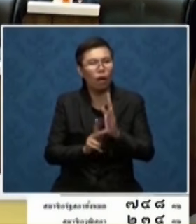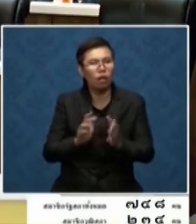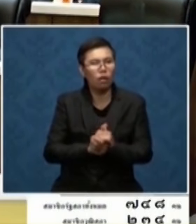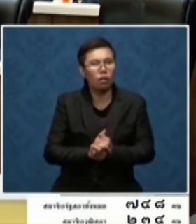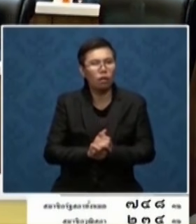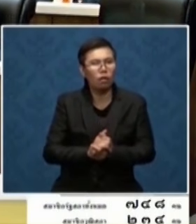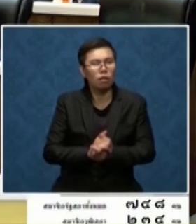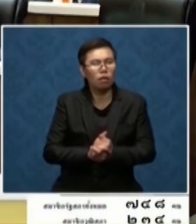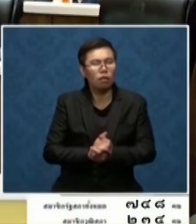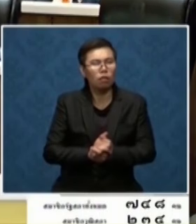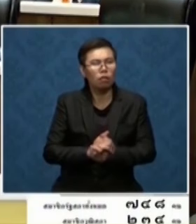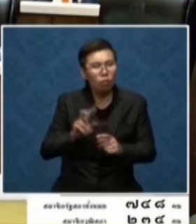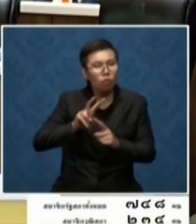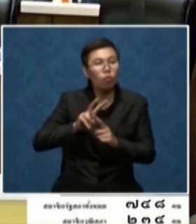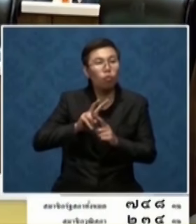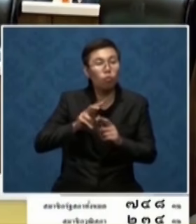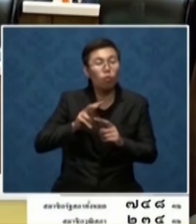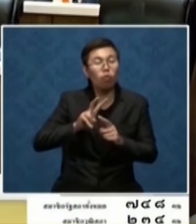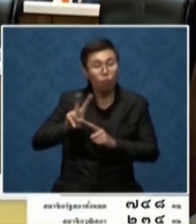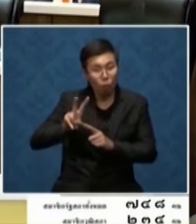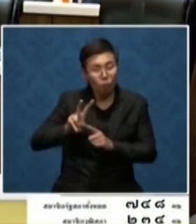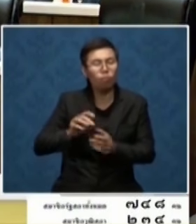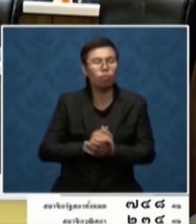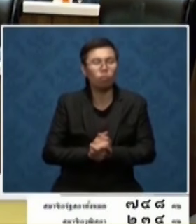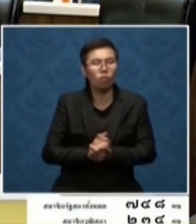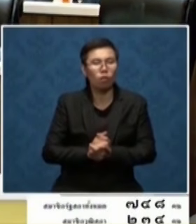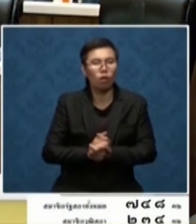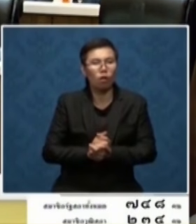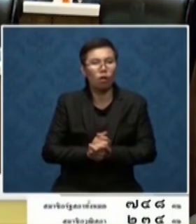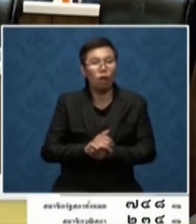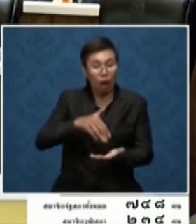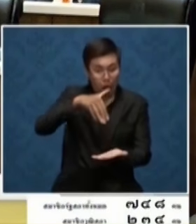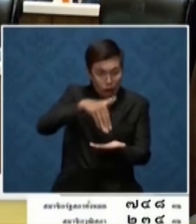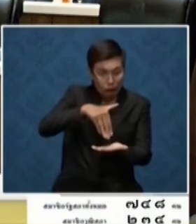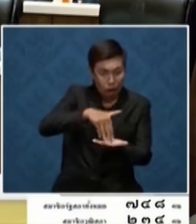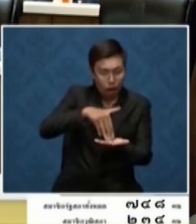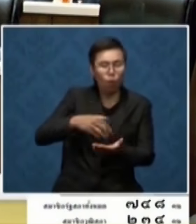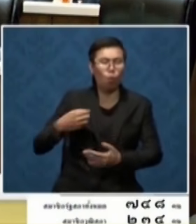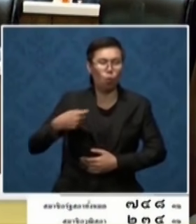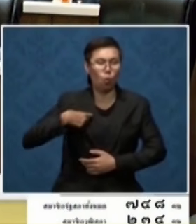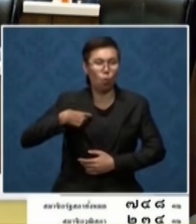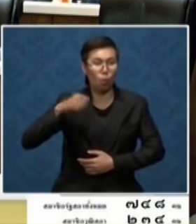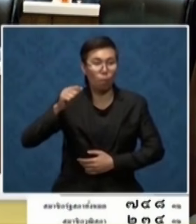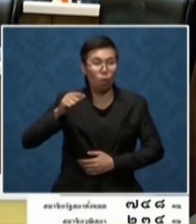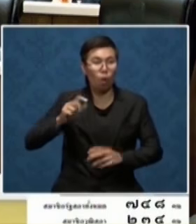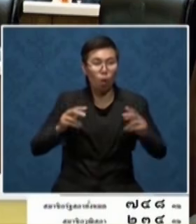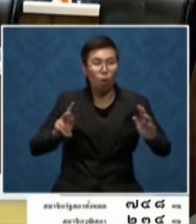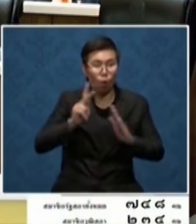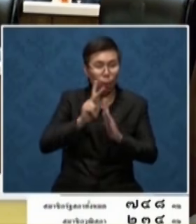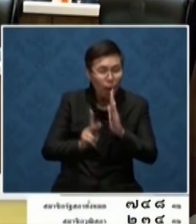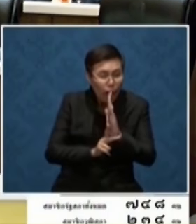ข้อ2ท่านประธานหลักความเป็นกฎหมายสูงสุดของรัฐธรรมนูญสำนึกกันบ้